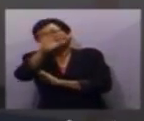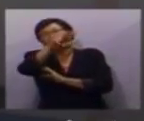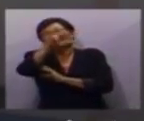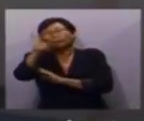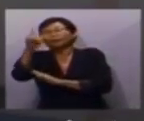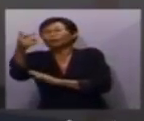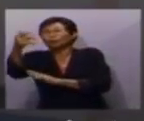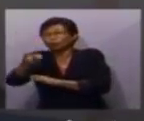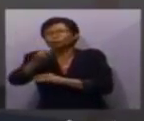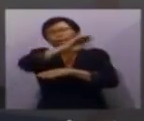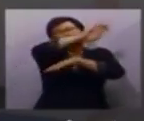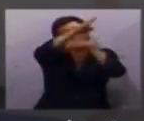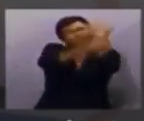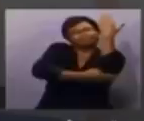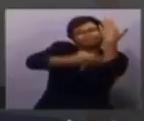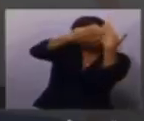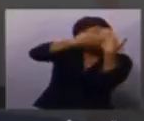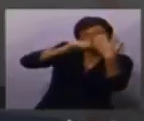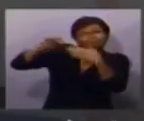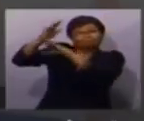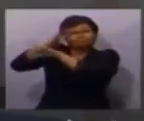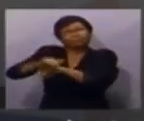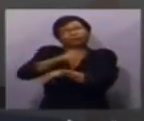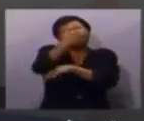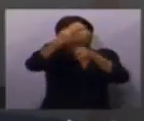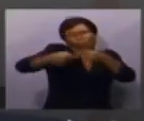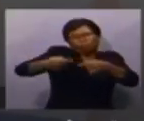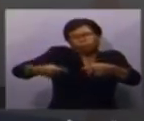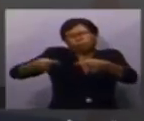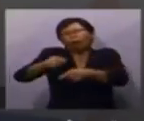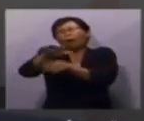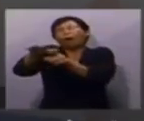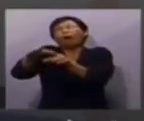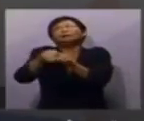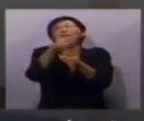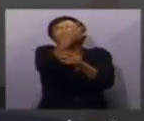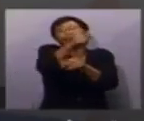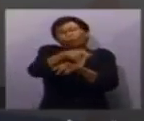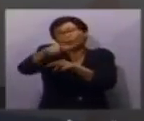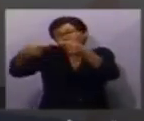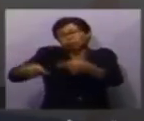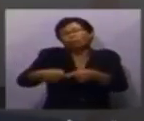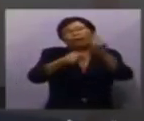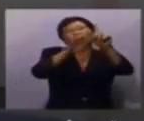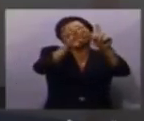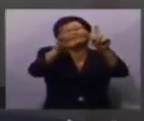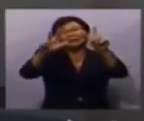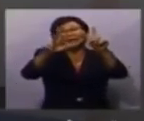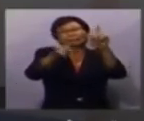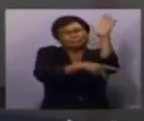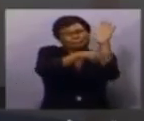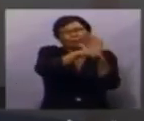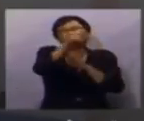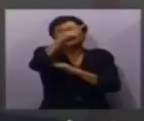DUN seluruh negara. Saingan tiga penjuru pula melibatkan 143 kawasan parlimen